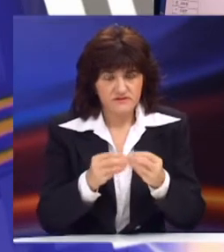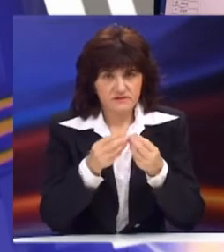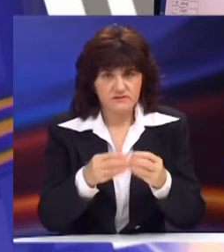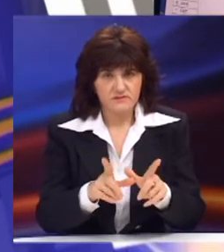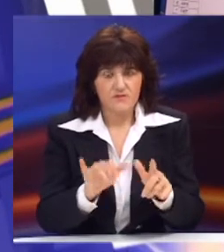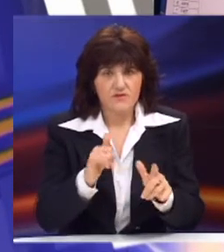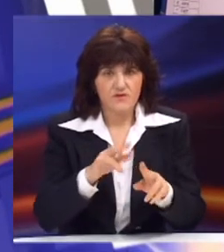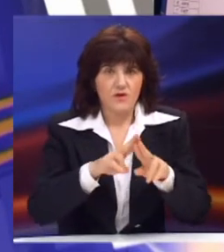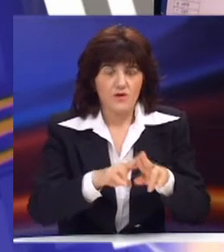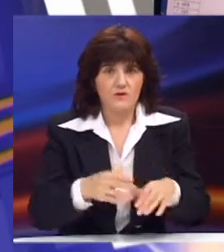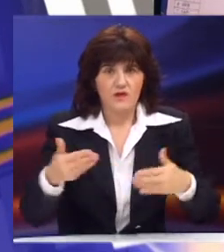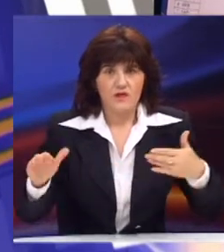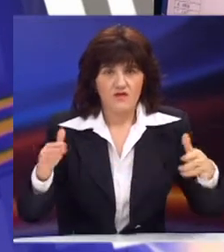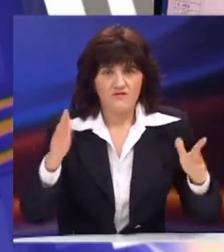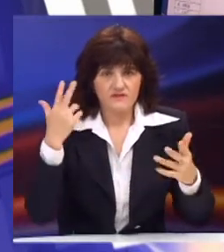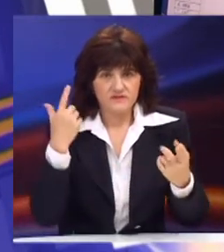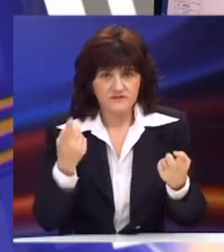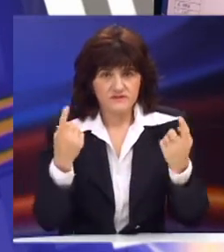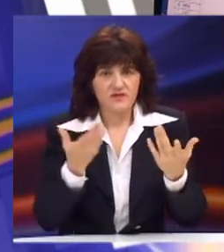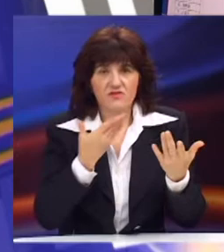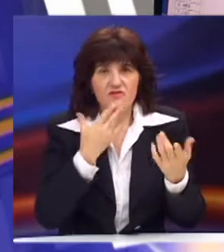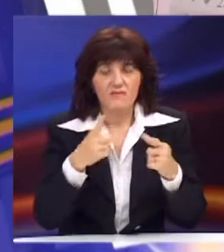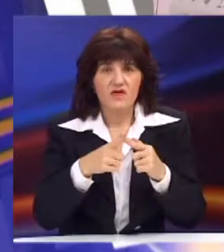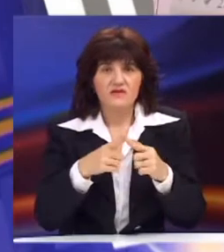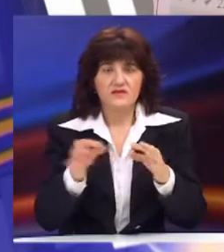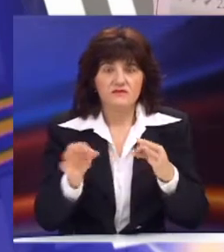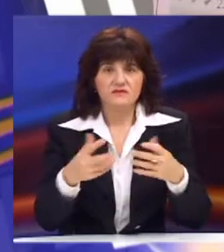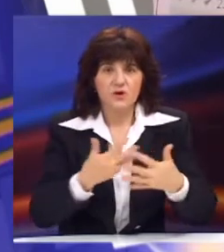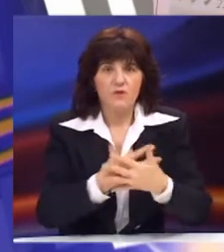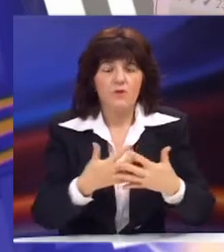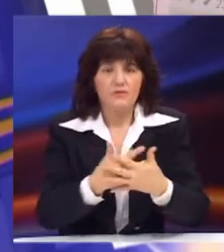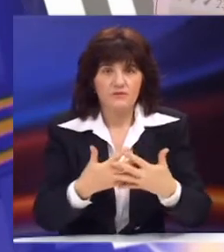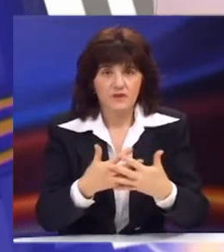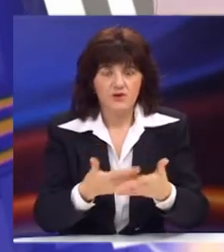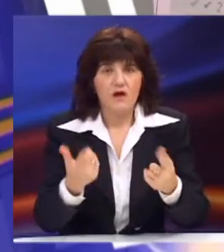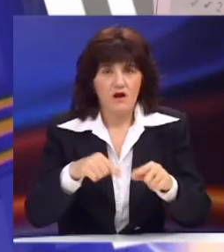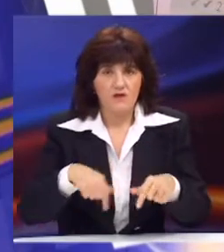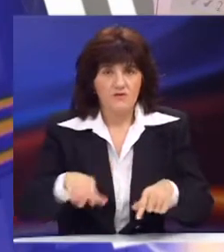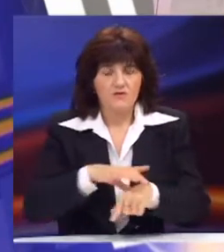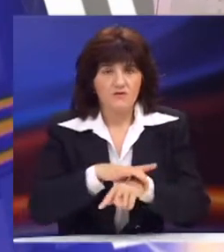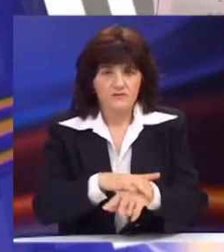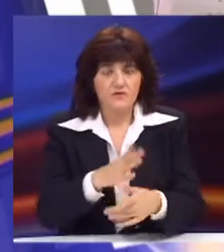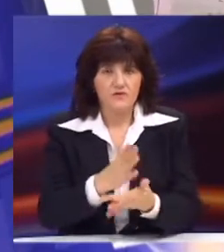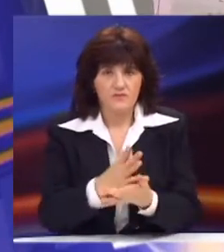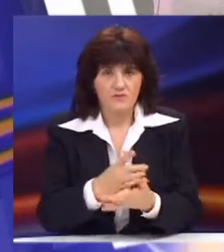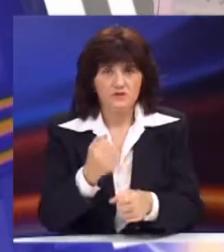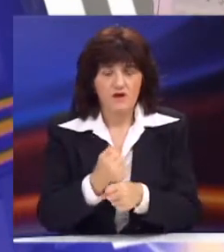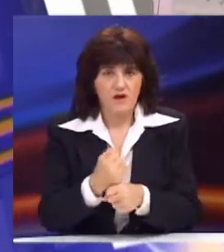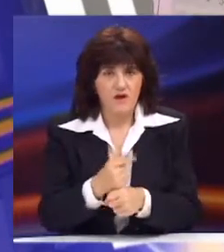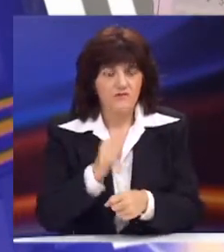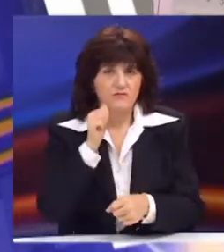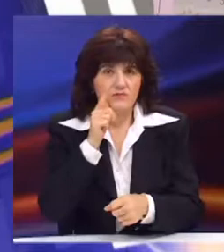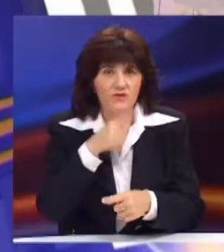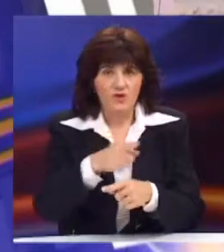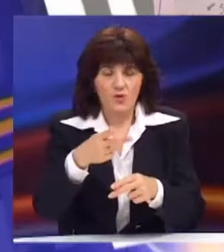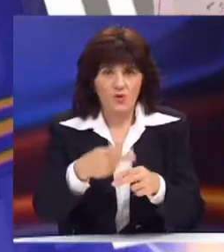sistem. Ostalo je još nekoliko vangradskih ambulanti u kojima ne postoje tehničke mogućnosti za umrežavanje, ali rukovodstvo Doma zdravlja radi na